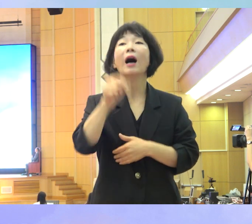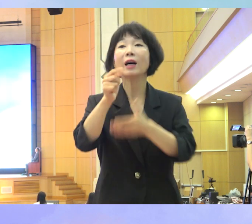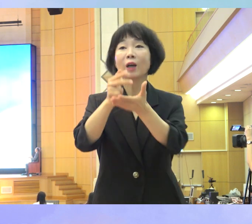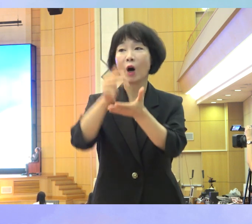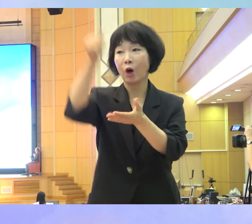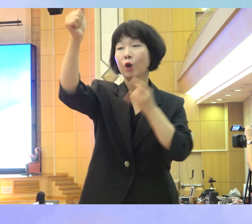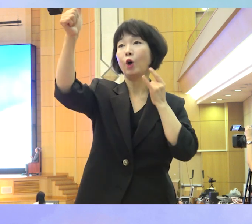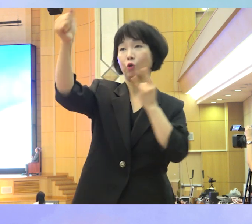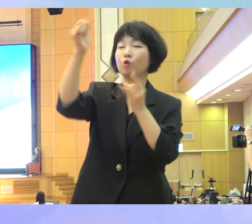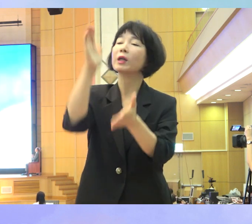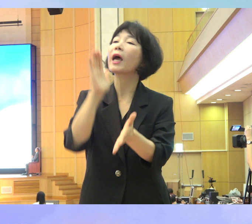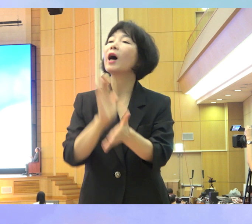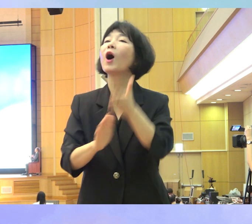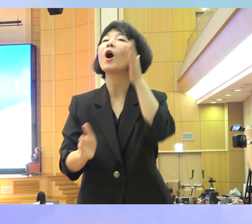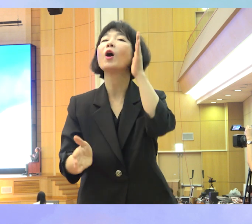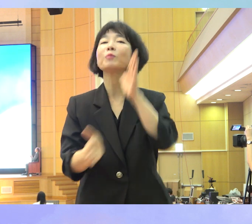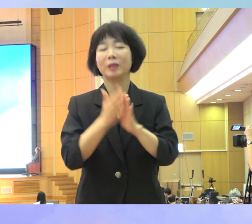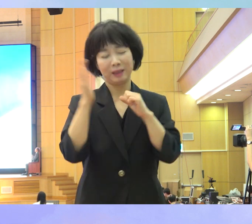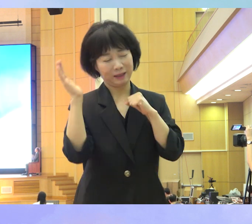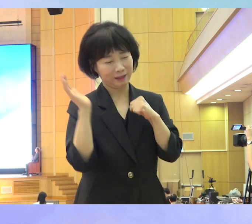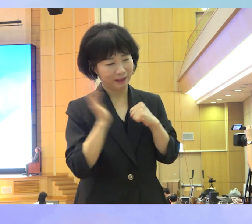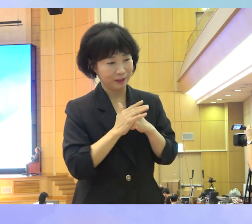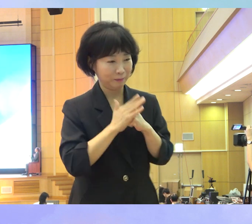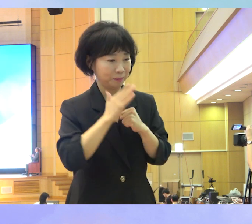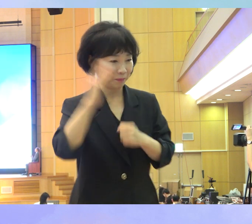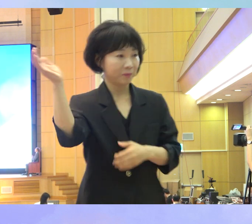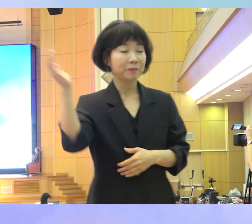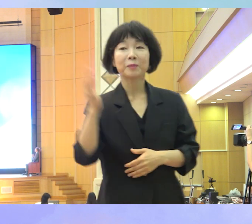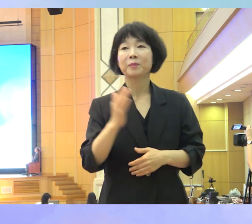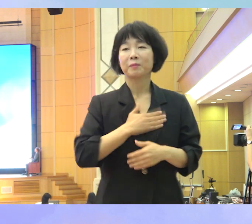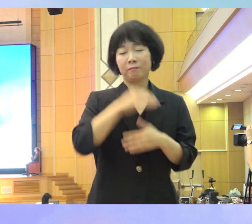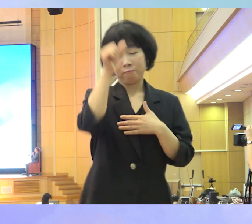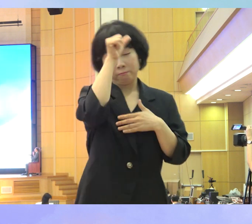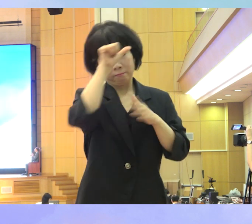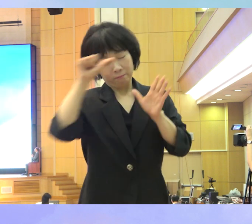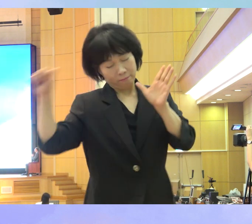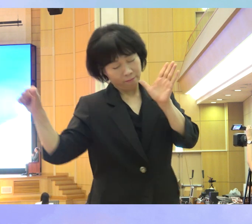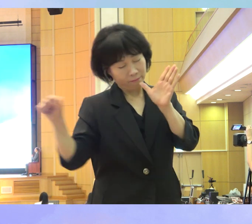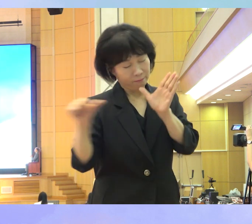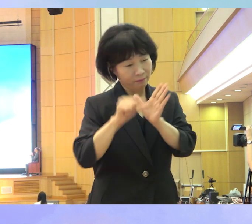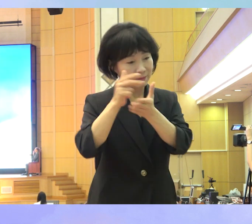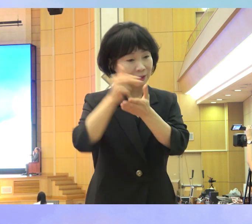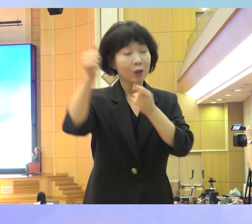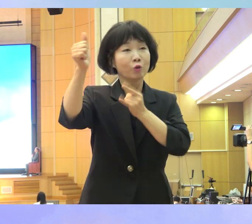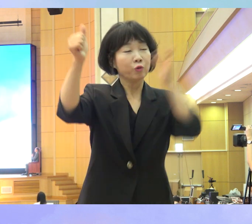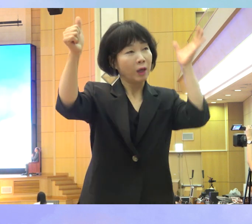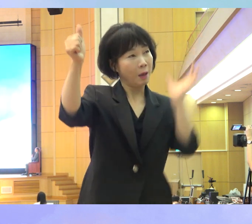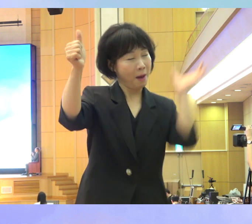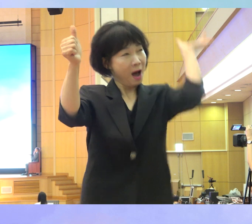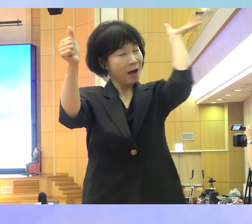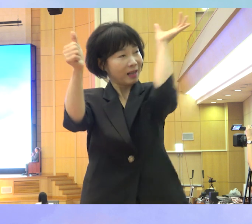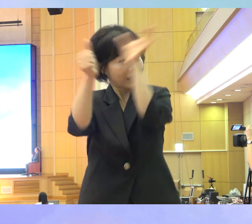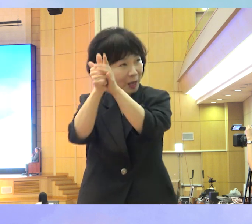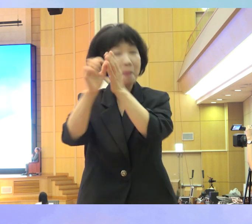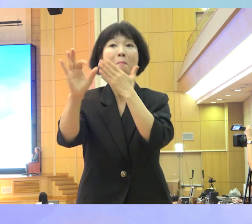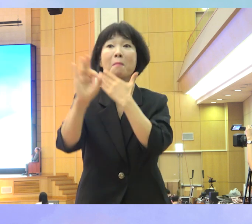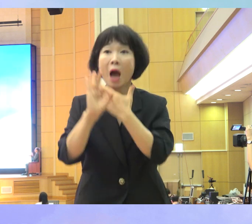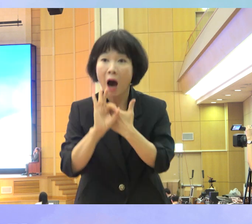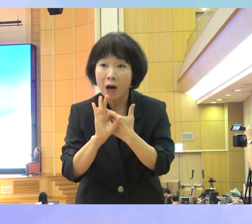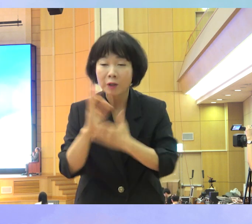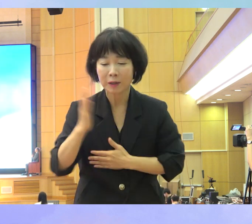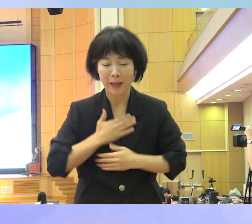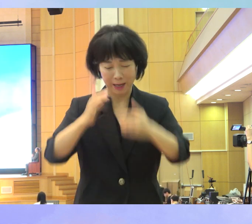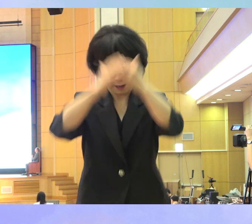못한 것 주께 없으니 나의 일생을 주께